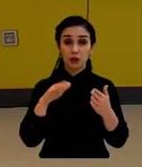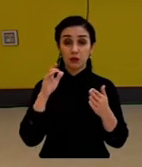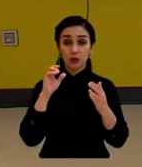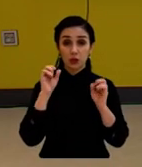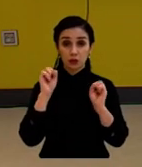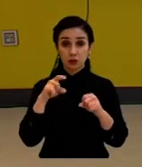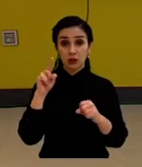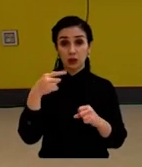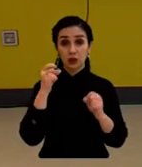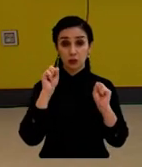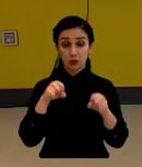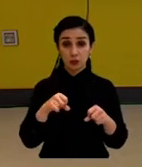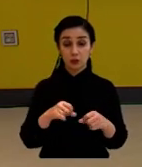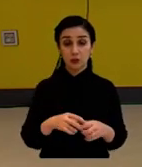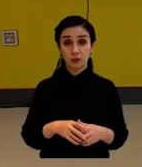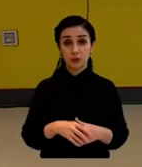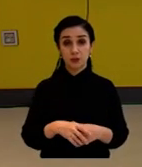qilishingiz mumkin bo'ladi.